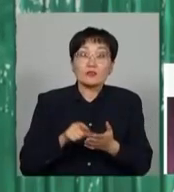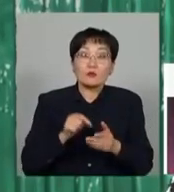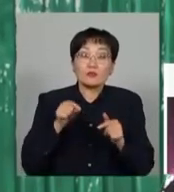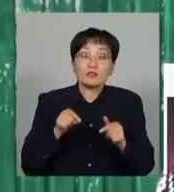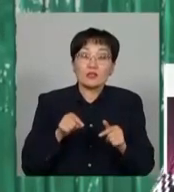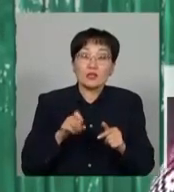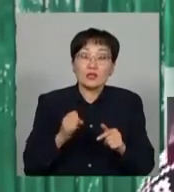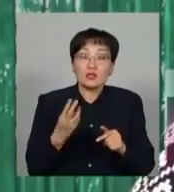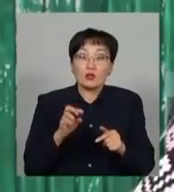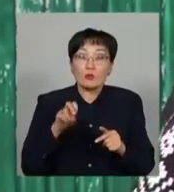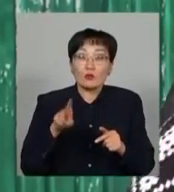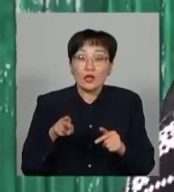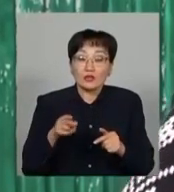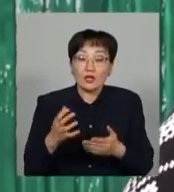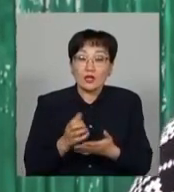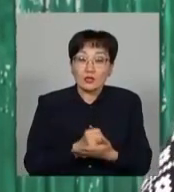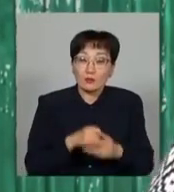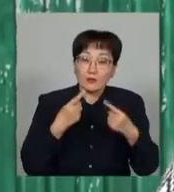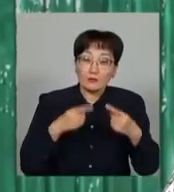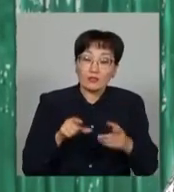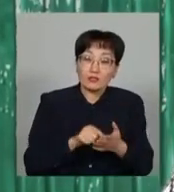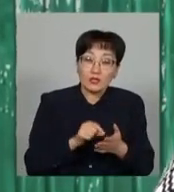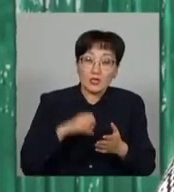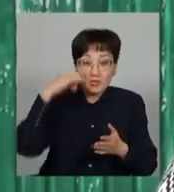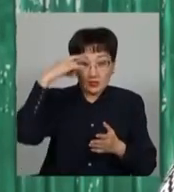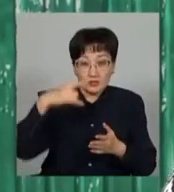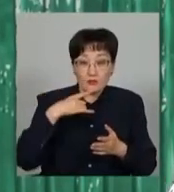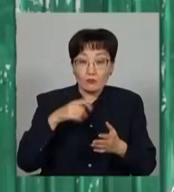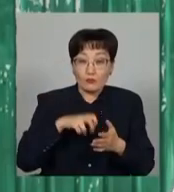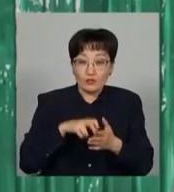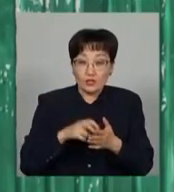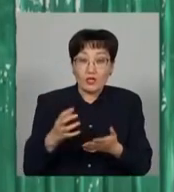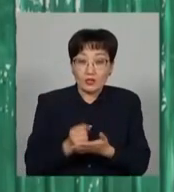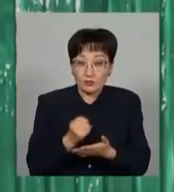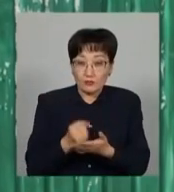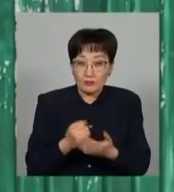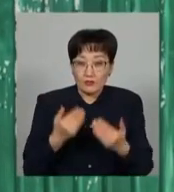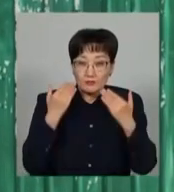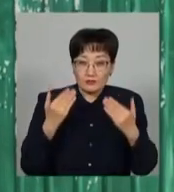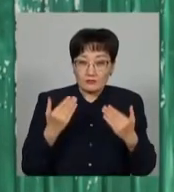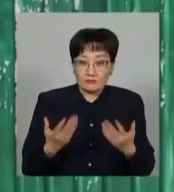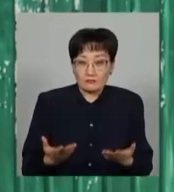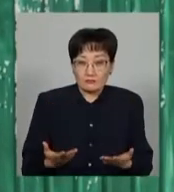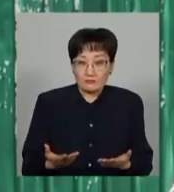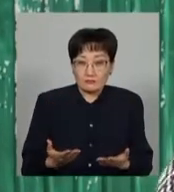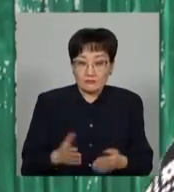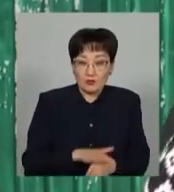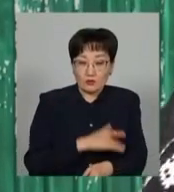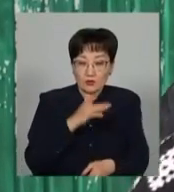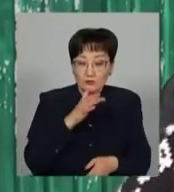жерде Шыбұлақта алғанбыз. Қалған пособие неде Қазақстан почтасында алған. Мен ол білмедім сонша жыл.